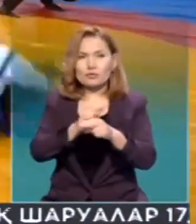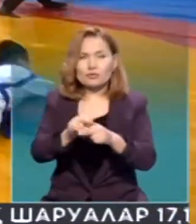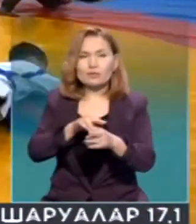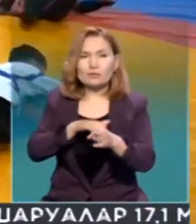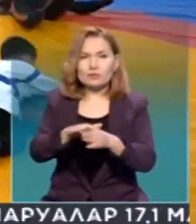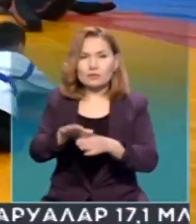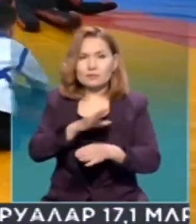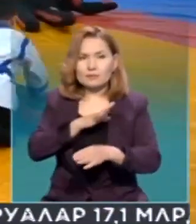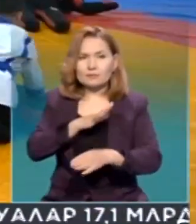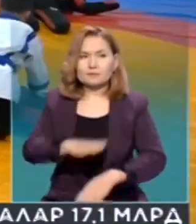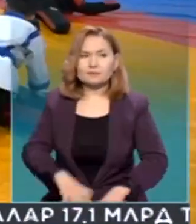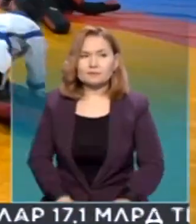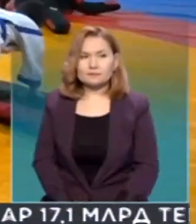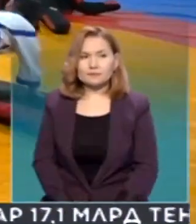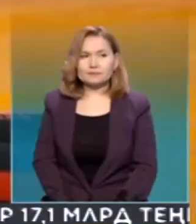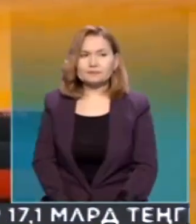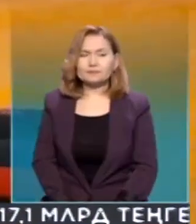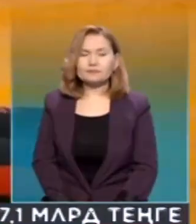болатын.